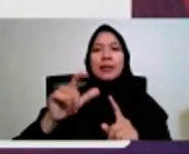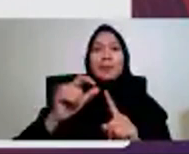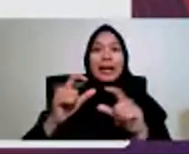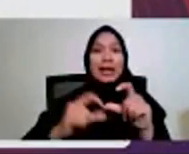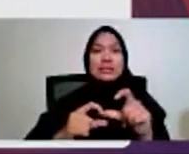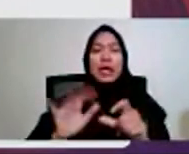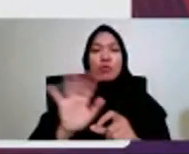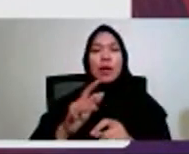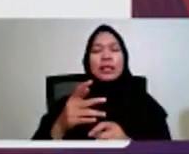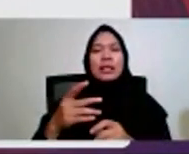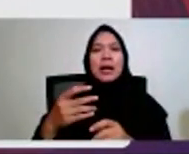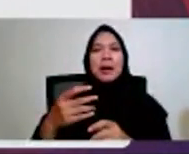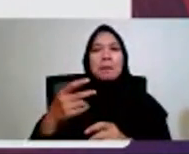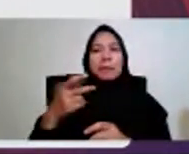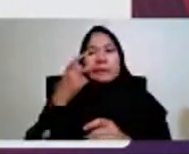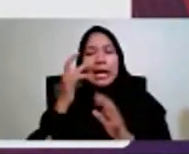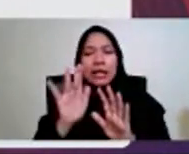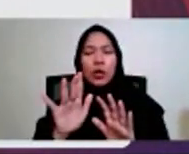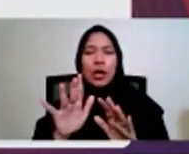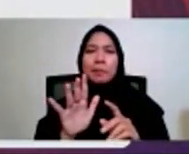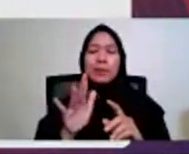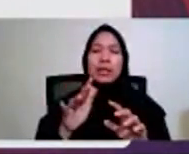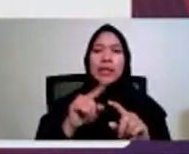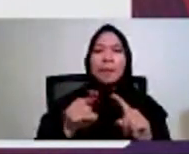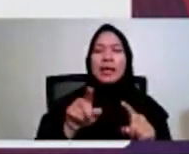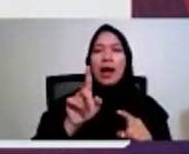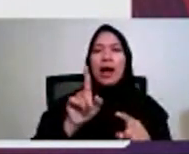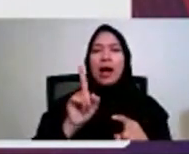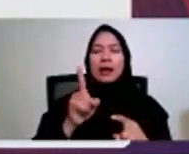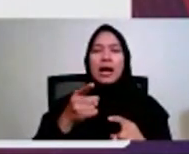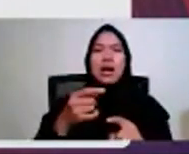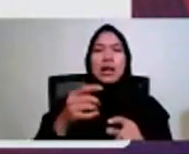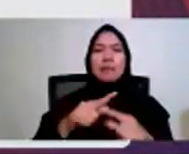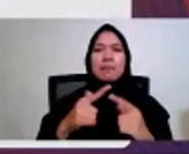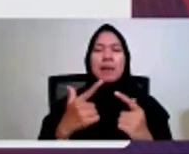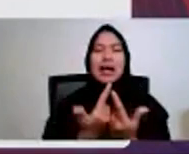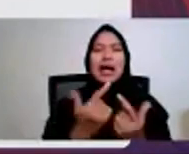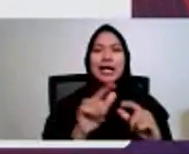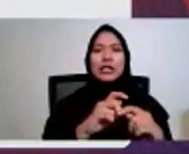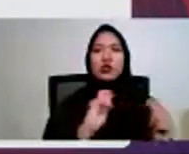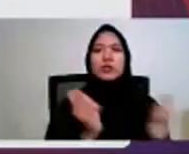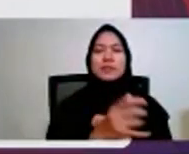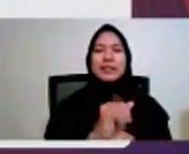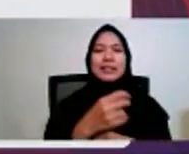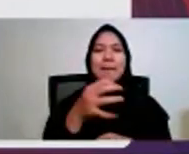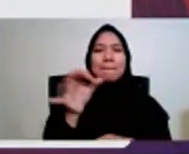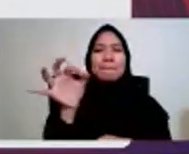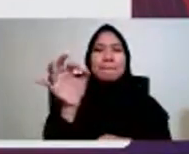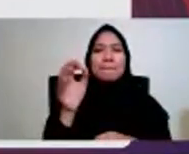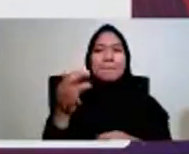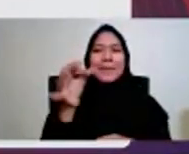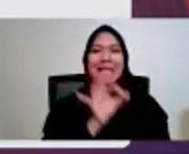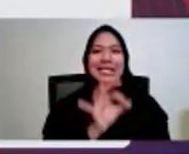tidak hanya penjaminan tapi juga lembaga resolusi seperti di Perancis sama Inggris itu itu adalah inisiatif